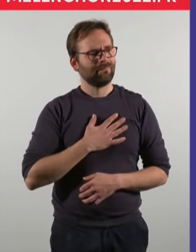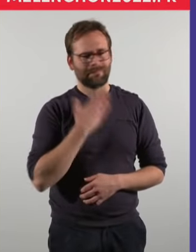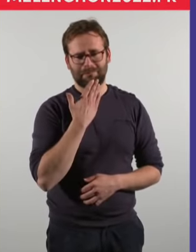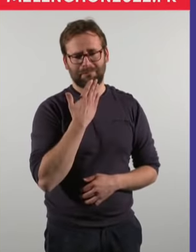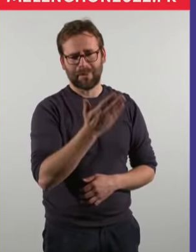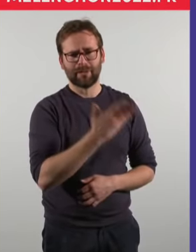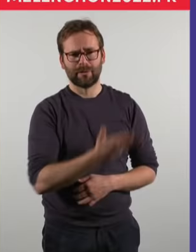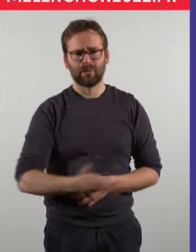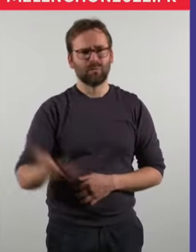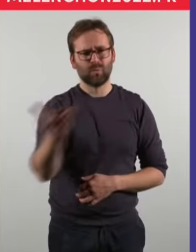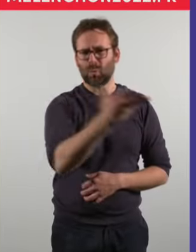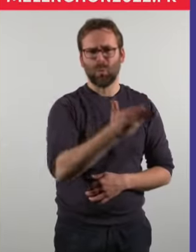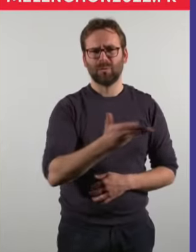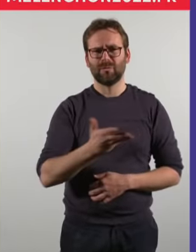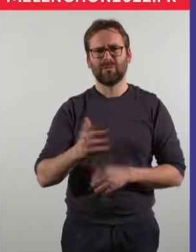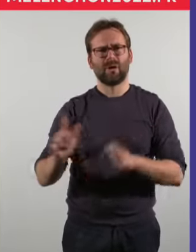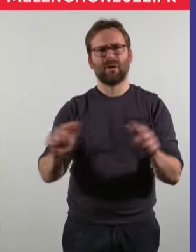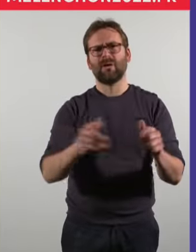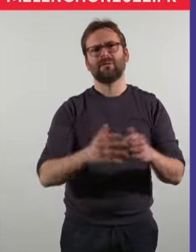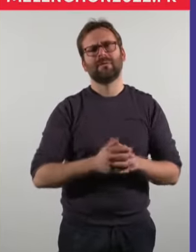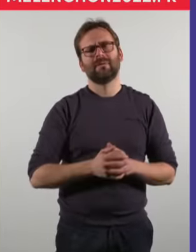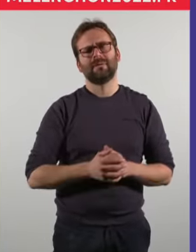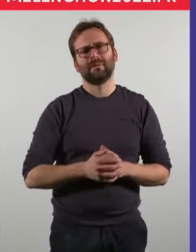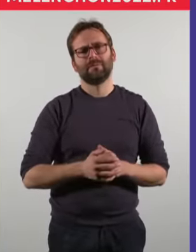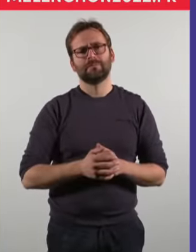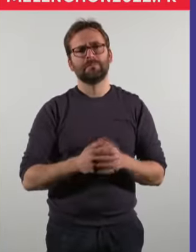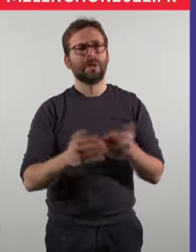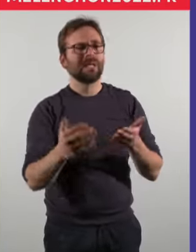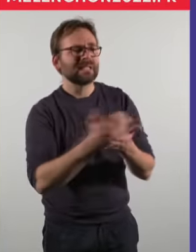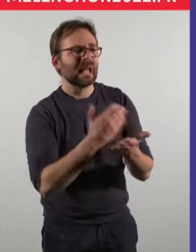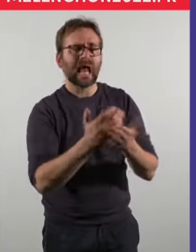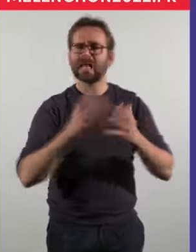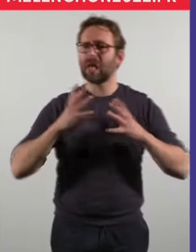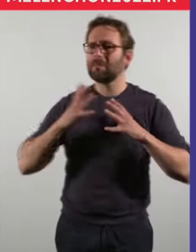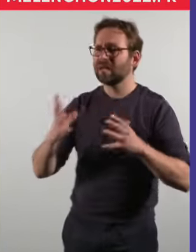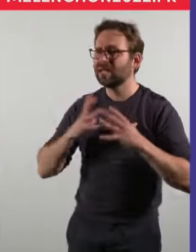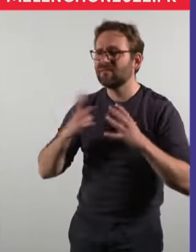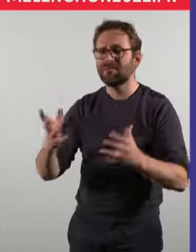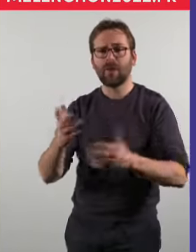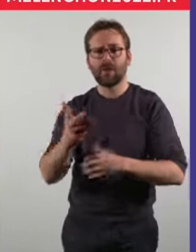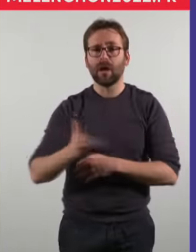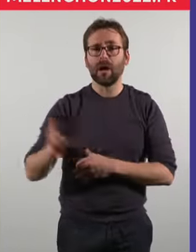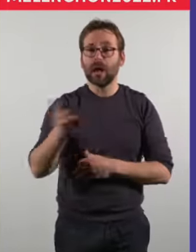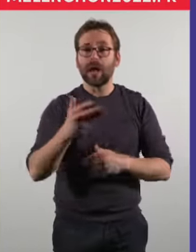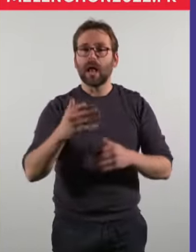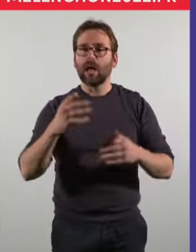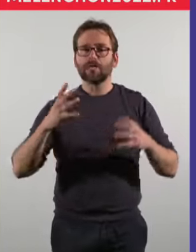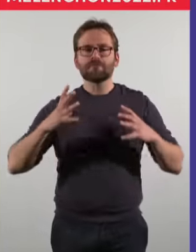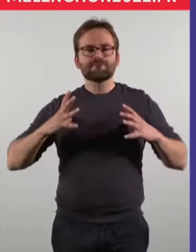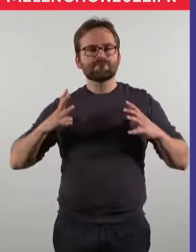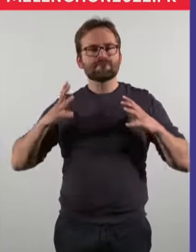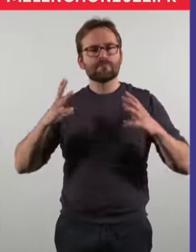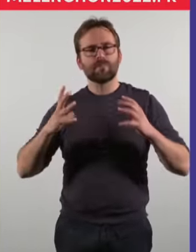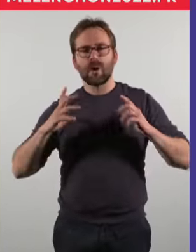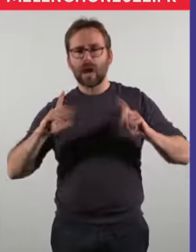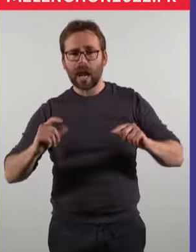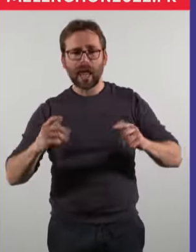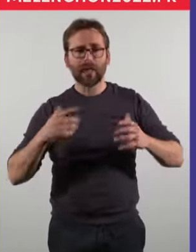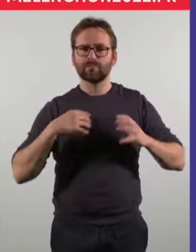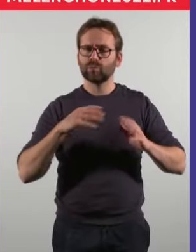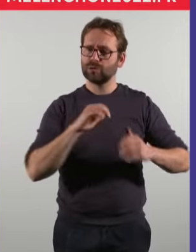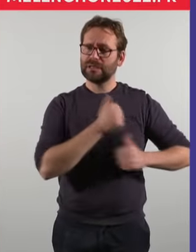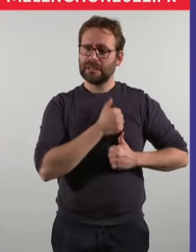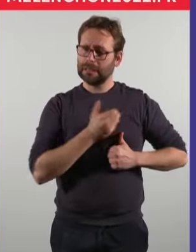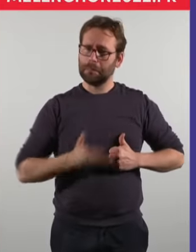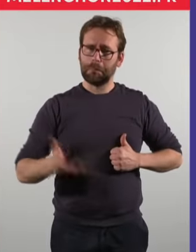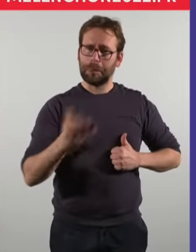Merci à vous toutes, à vous tous, salariés et bénévoles, qui avez, par votre entier dévouement et magnifique